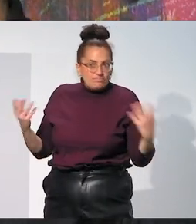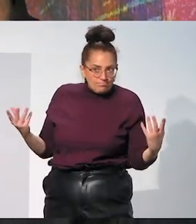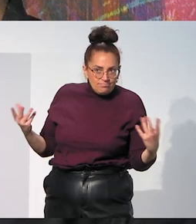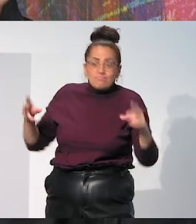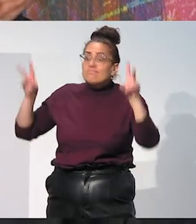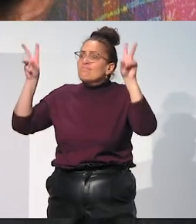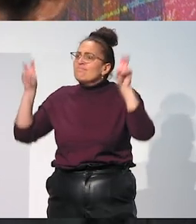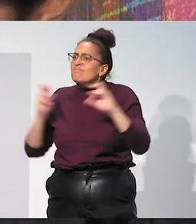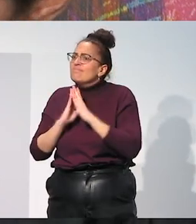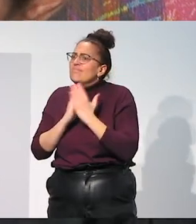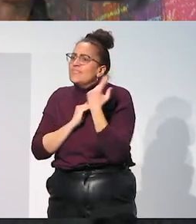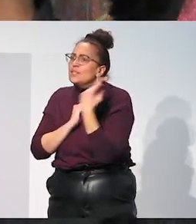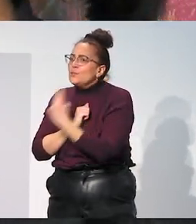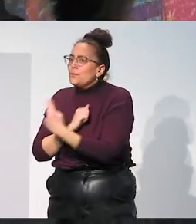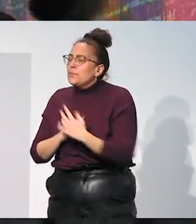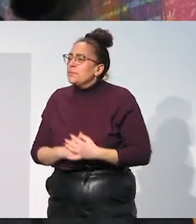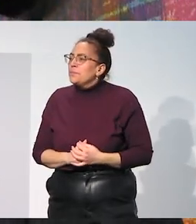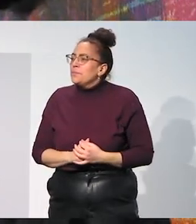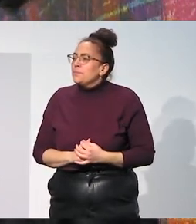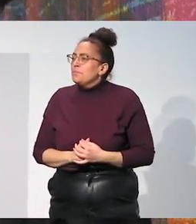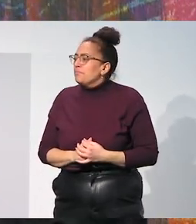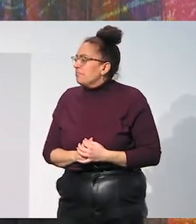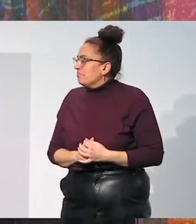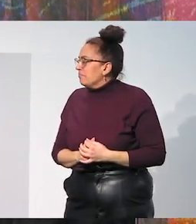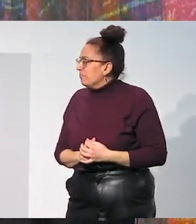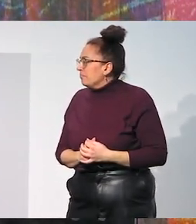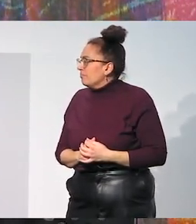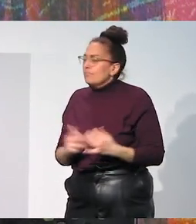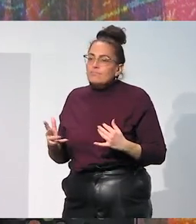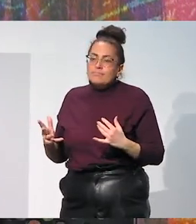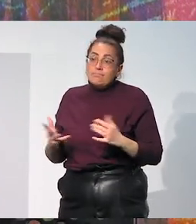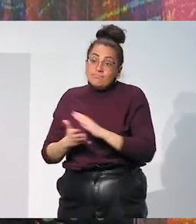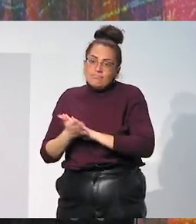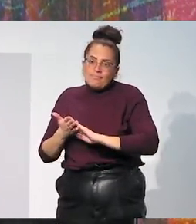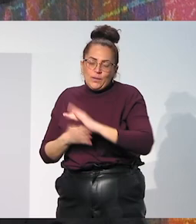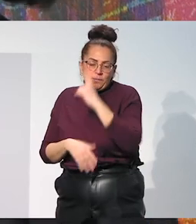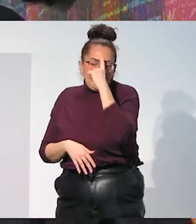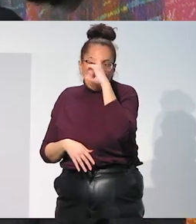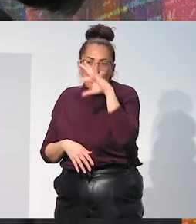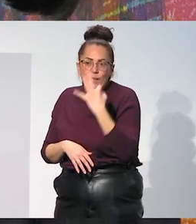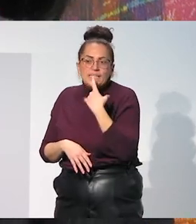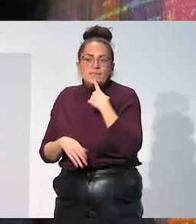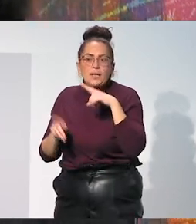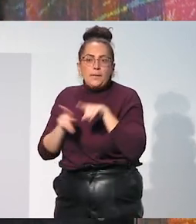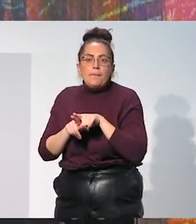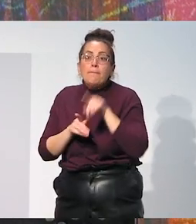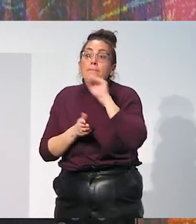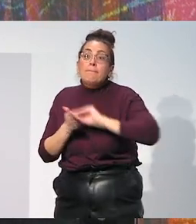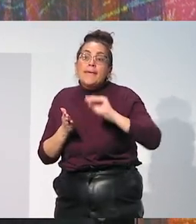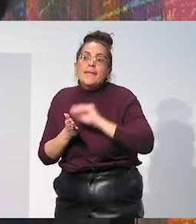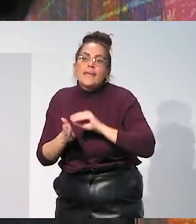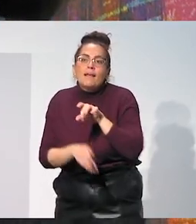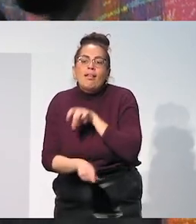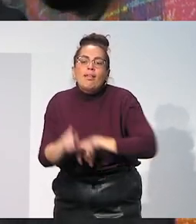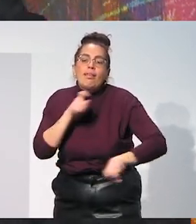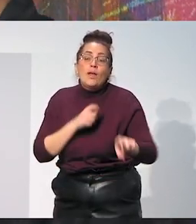le titre du livre. Excusez-moi, mais du coup, j'ai forcément pensé aux sources de l'écriture, à vos sources à vous, à ce qui vous fait